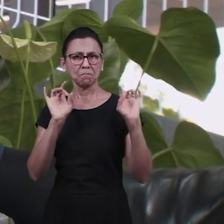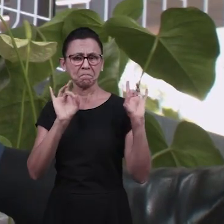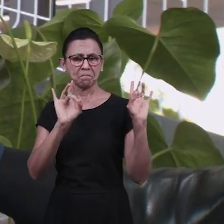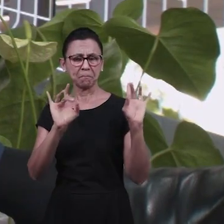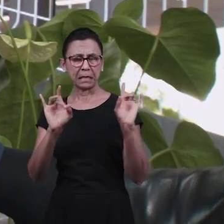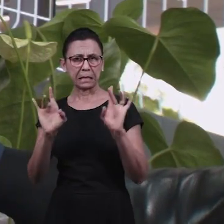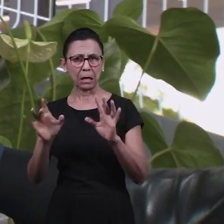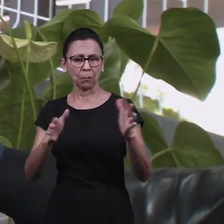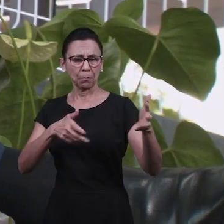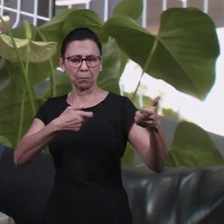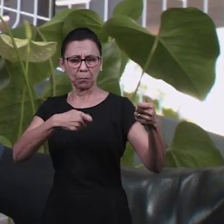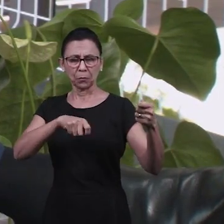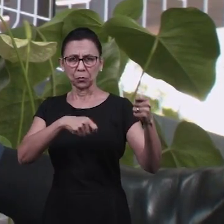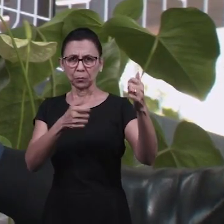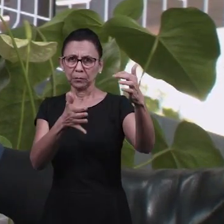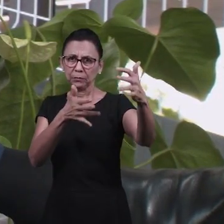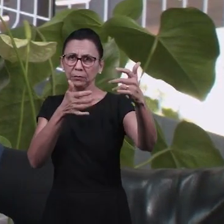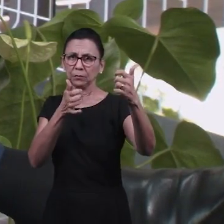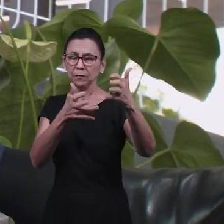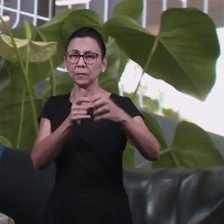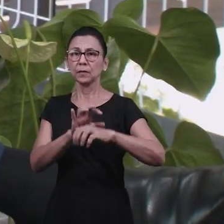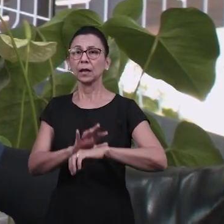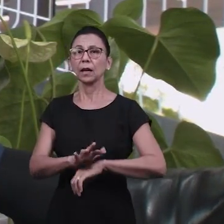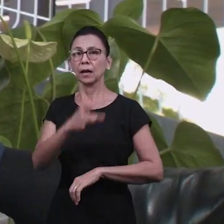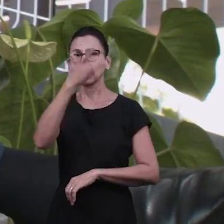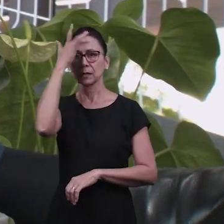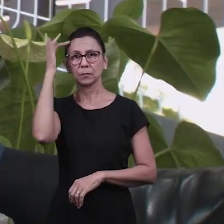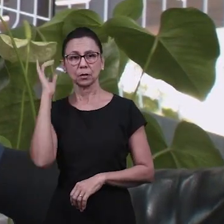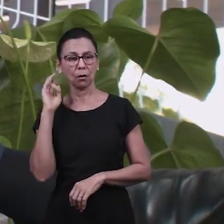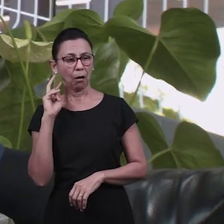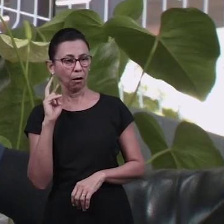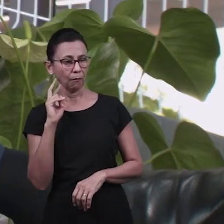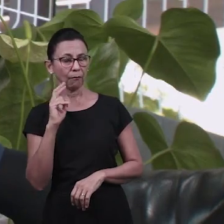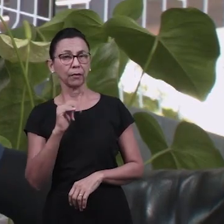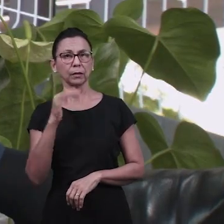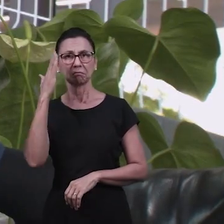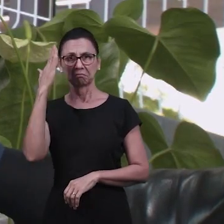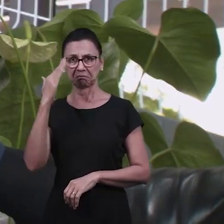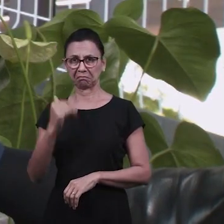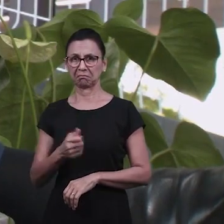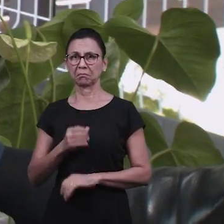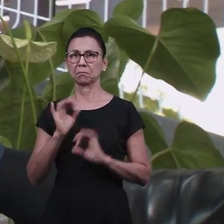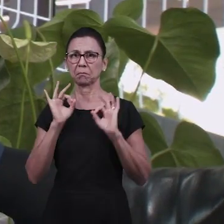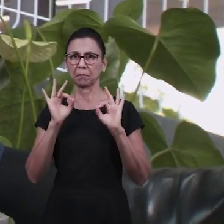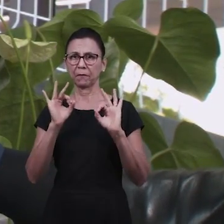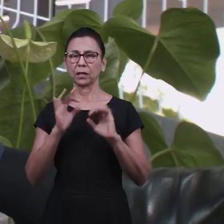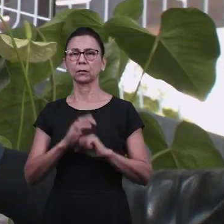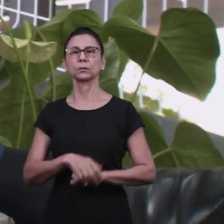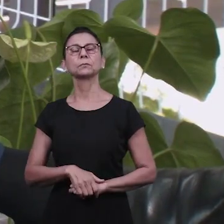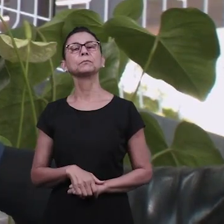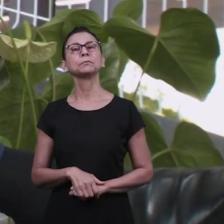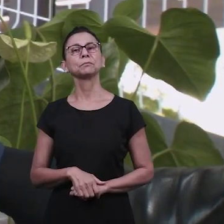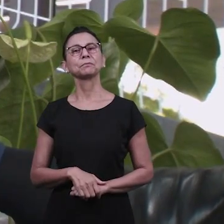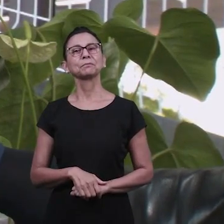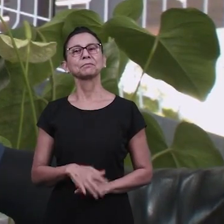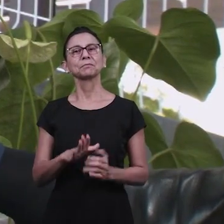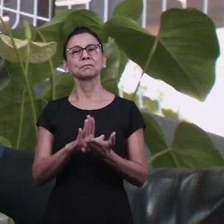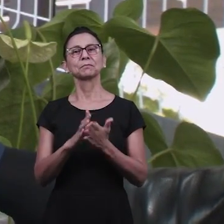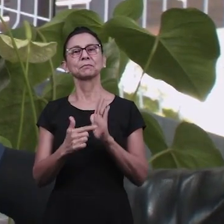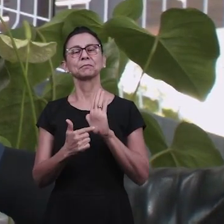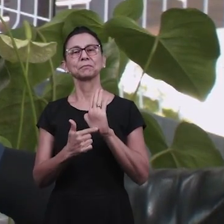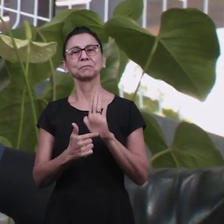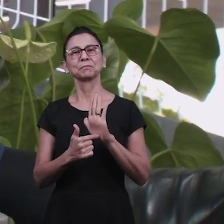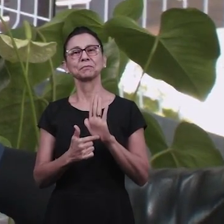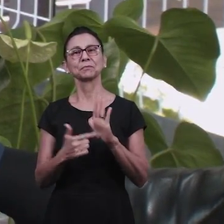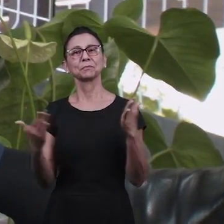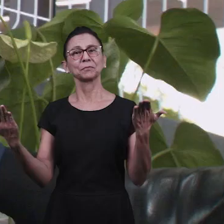jouait et les personnes savaient qu'il jouait bien. Et la Bible prouve cela. Aujourd'hui, dans le volet Parfaite Longe, la professeure Janaïne va